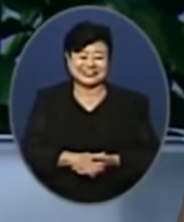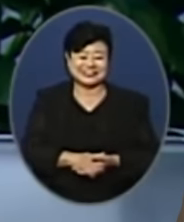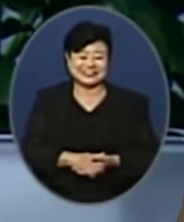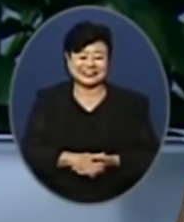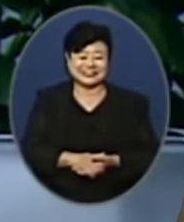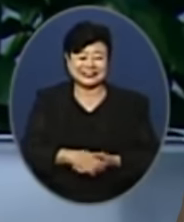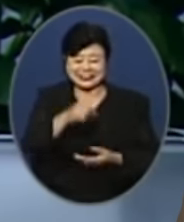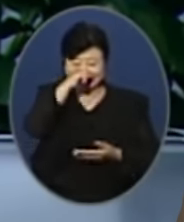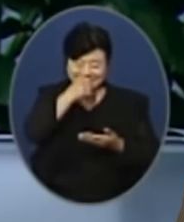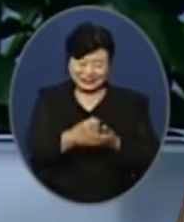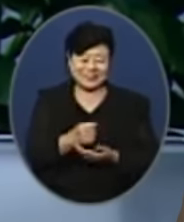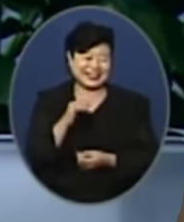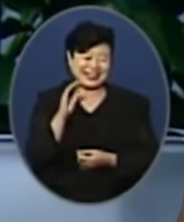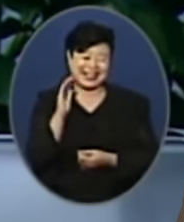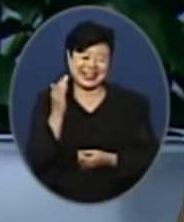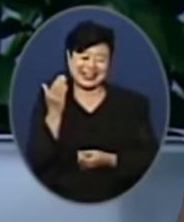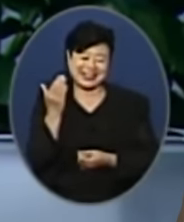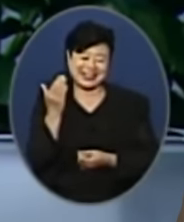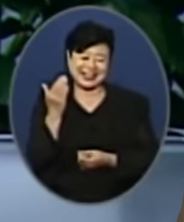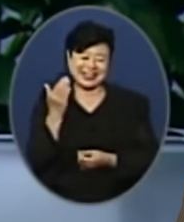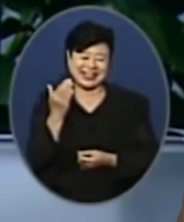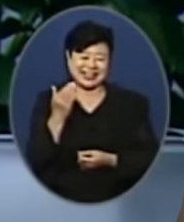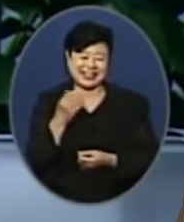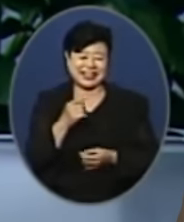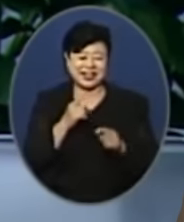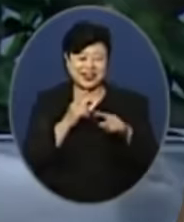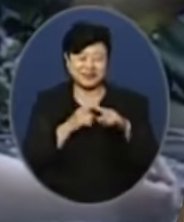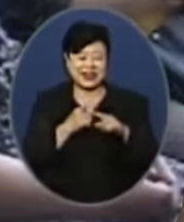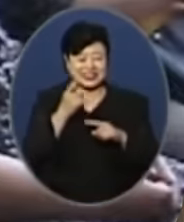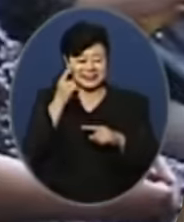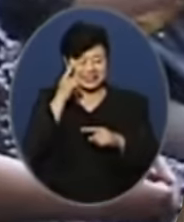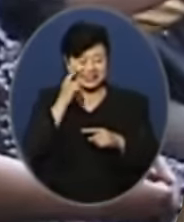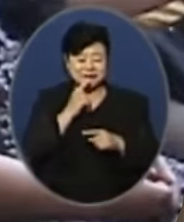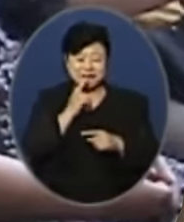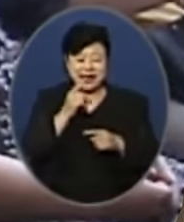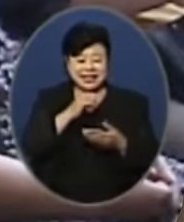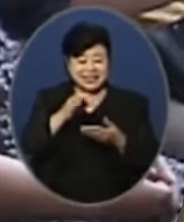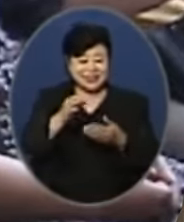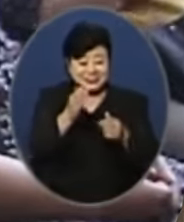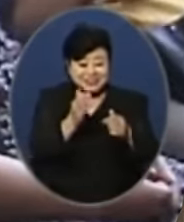만사가 형통한다. 그렇게 긍정적인 말을